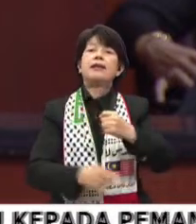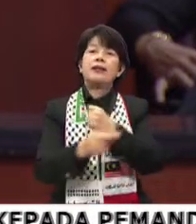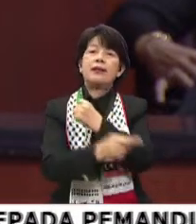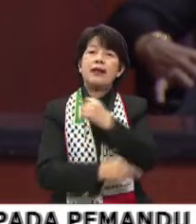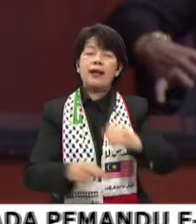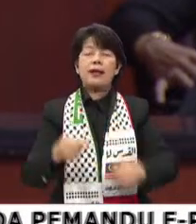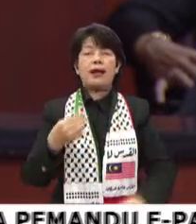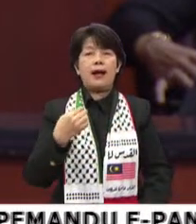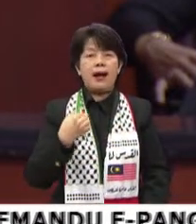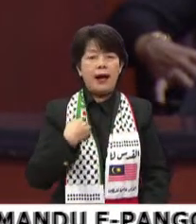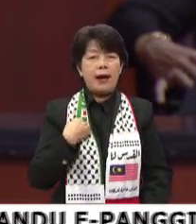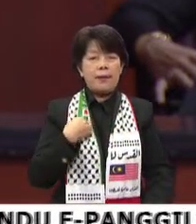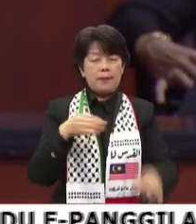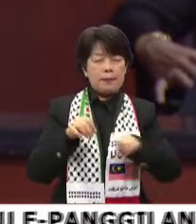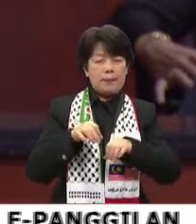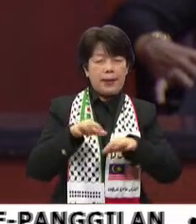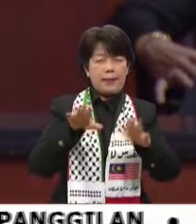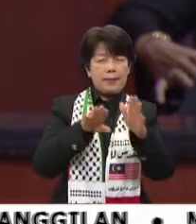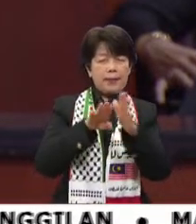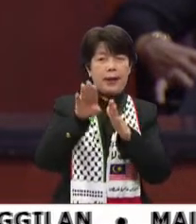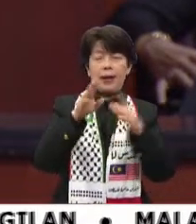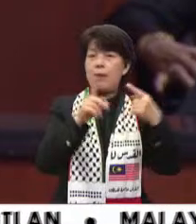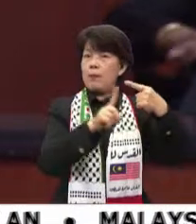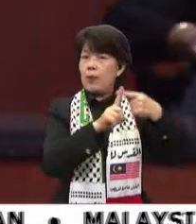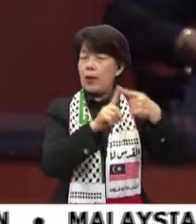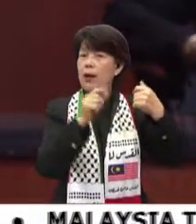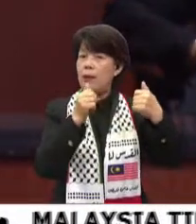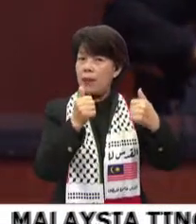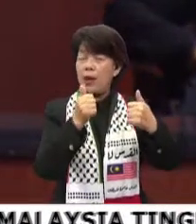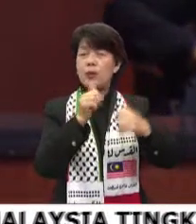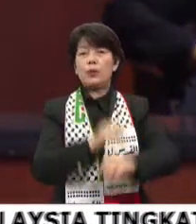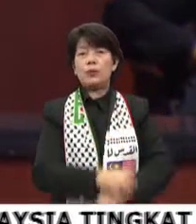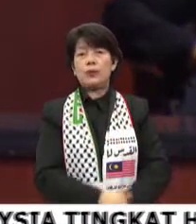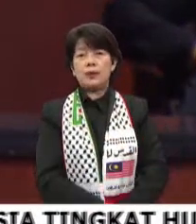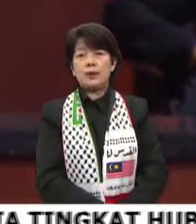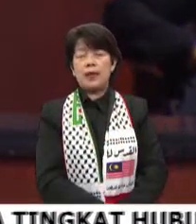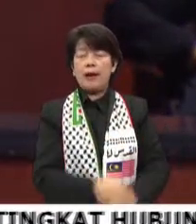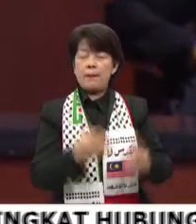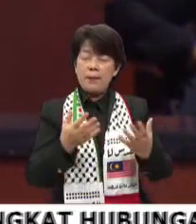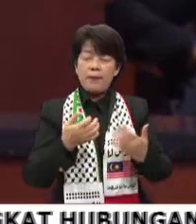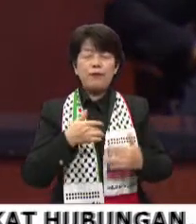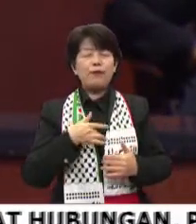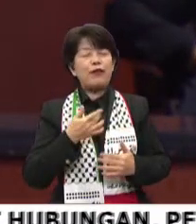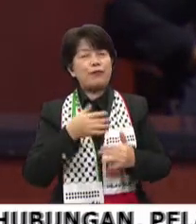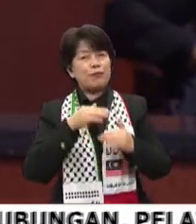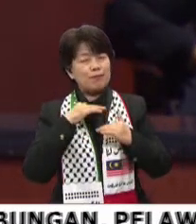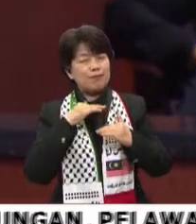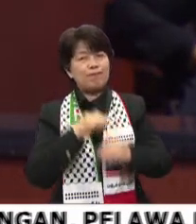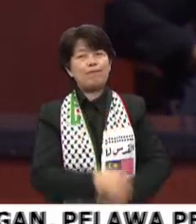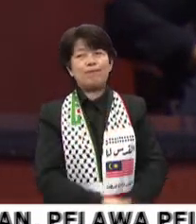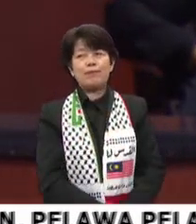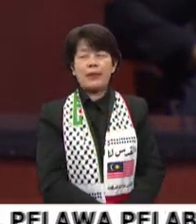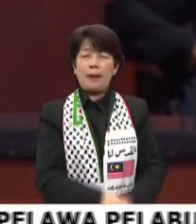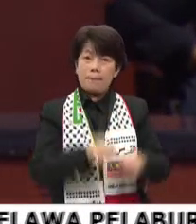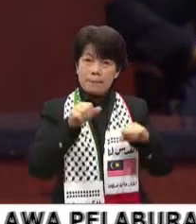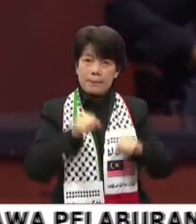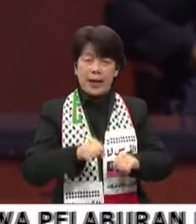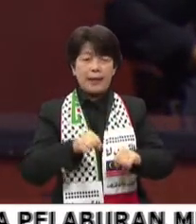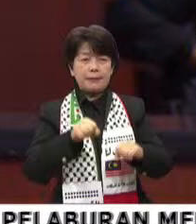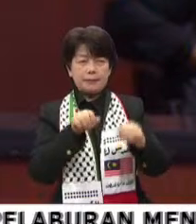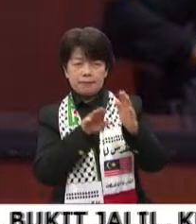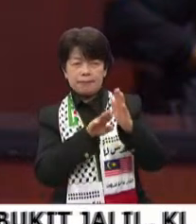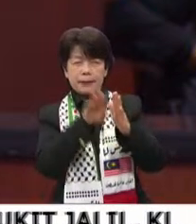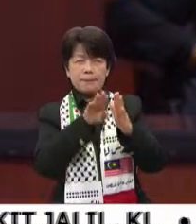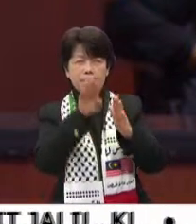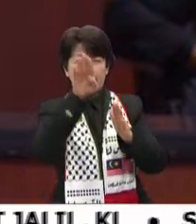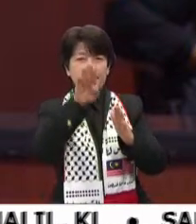perkembangan yang positif kalau nak tanya saya adakah kitaemuaskan belum kita kena pertingkatkan